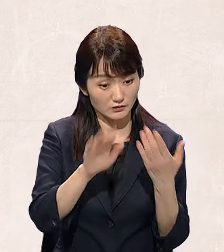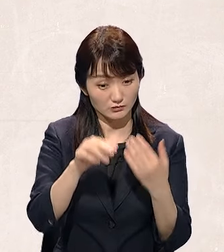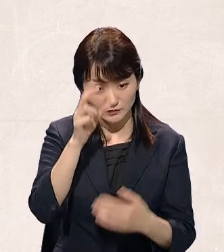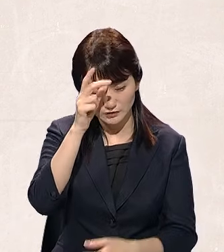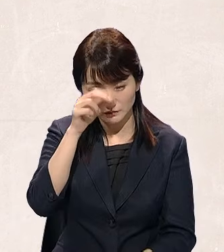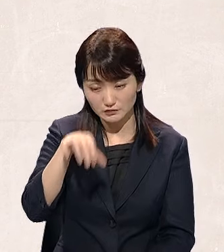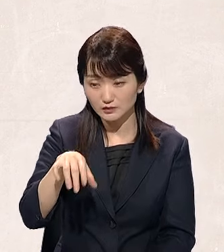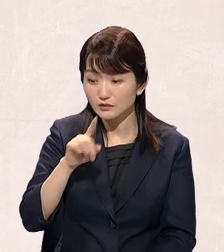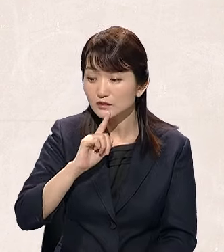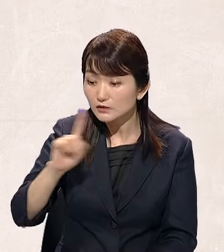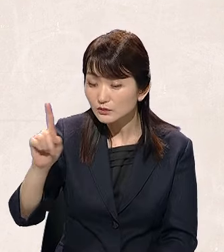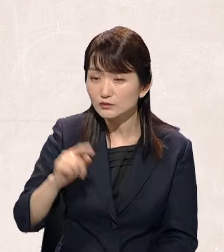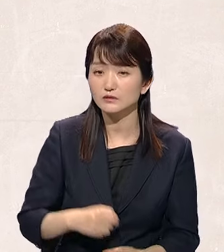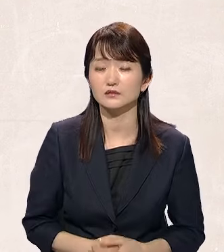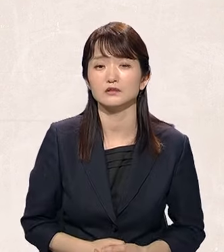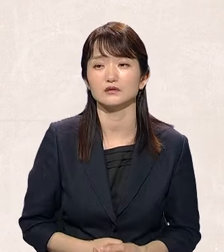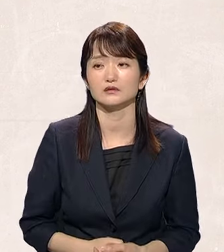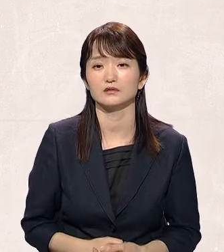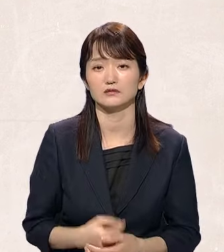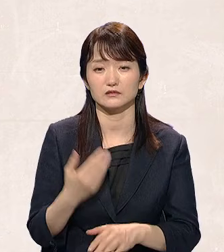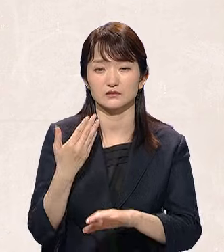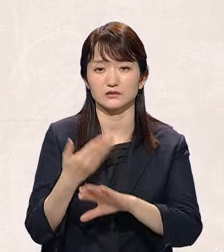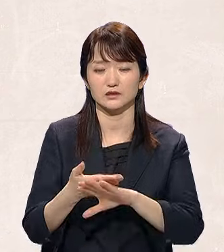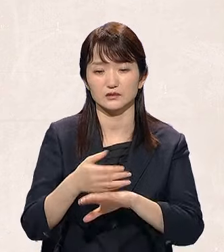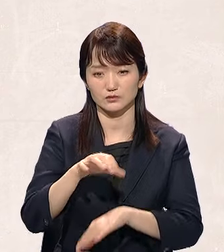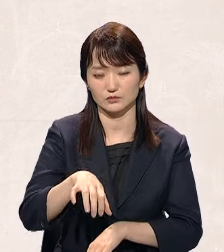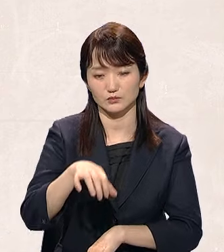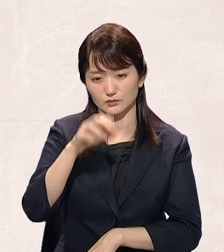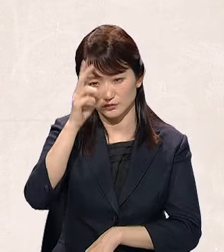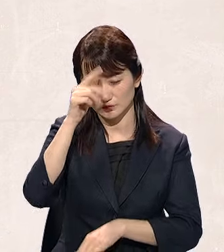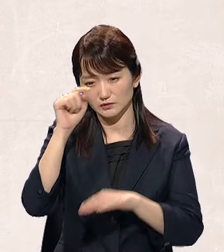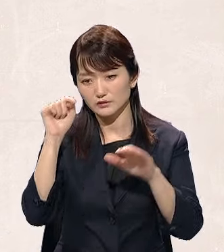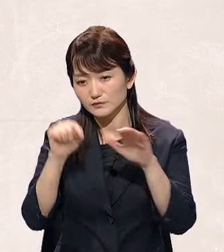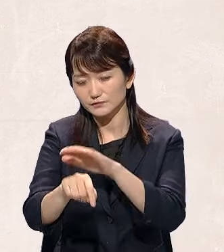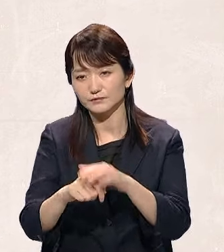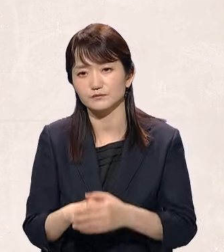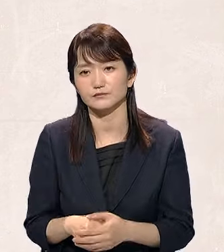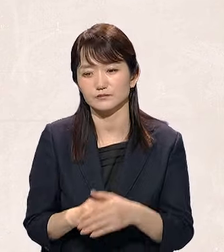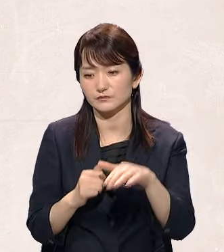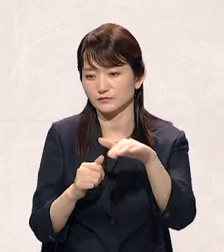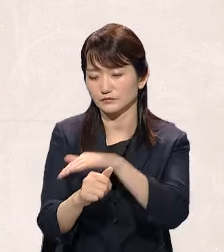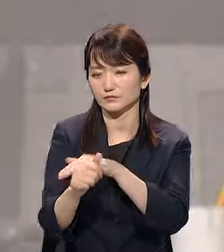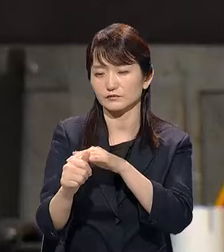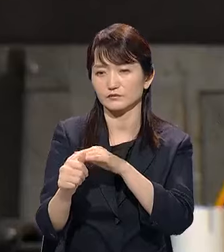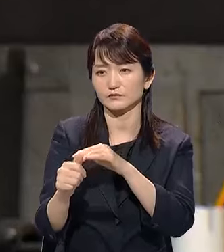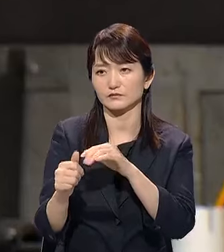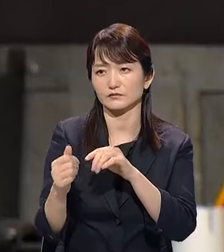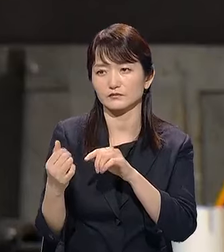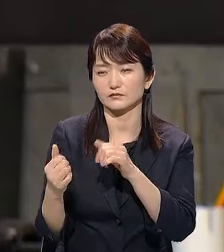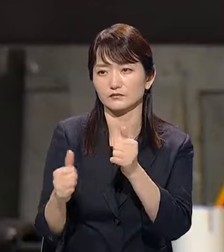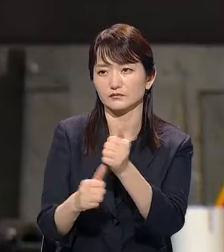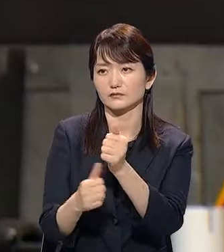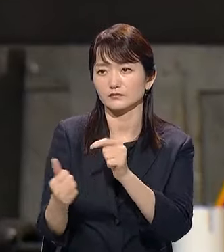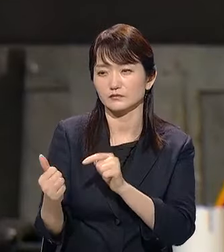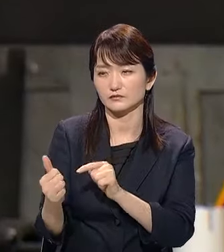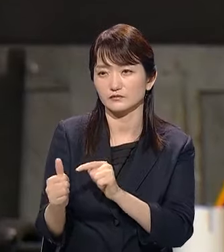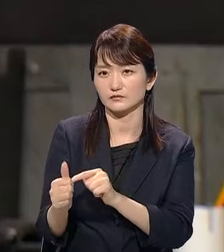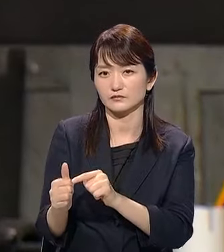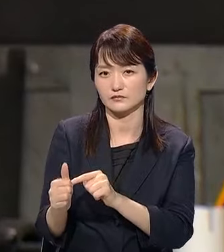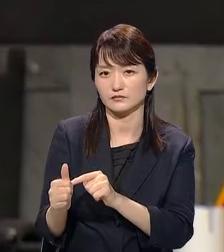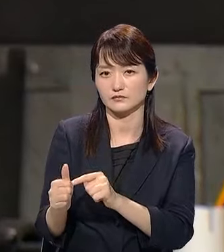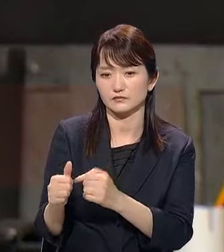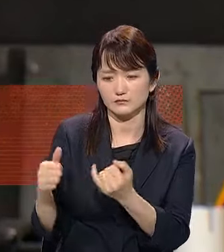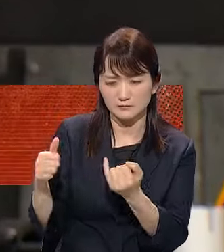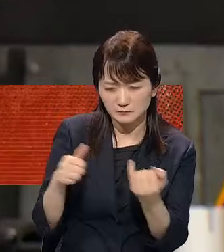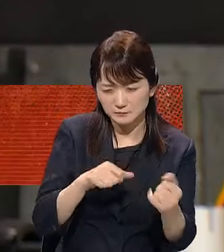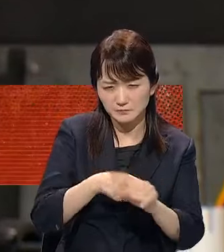위험하지 않습니까? 하지만 다행히 또 다른 경찰서에 갔더니 이 대표에게 스토킹 처벌법이나 사칭 이런 걸로 한번 처리를 해보겠다라고 해서 그곳에 고소도